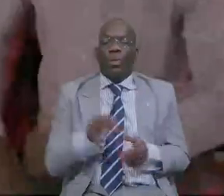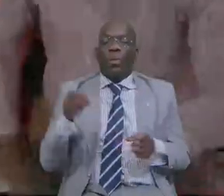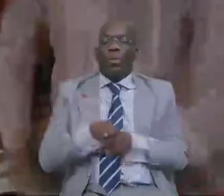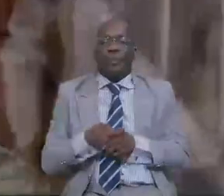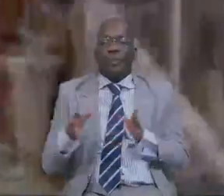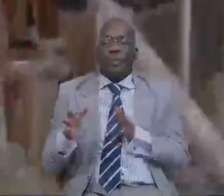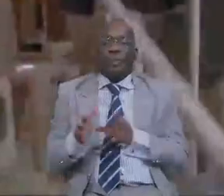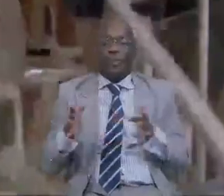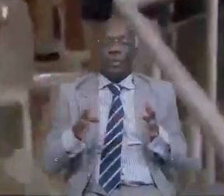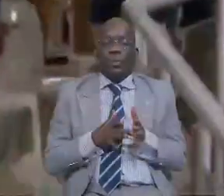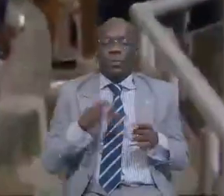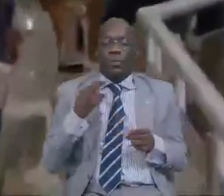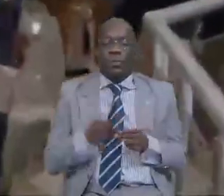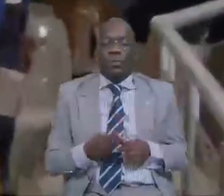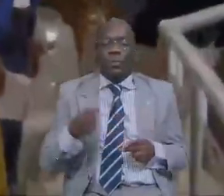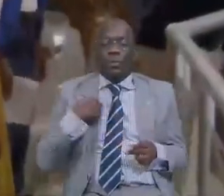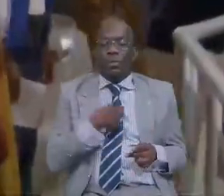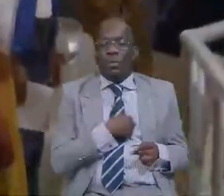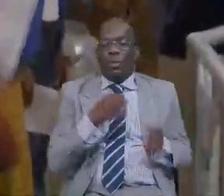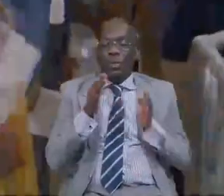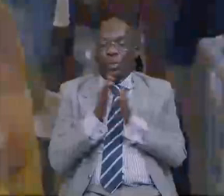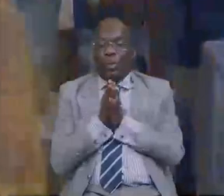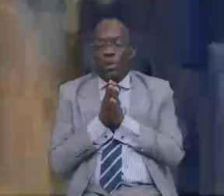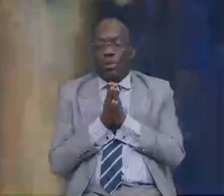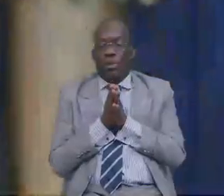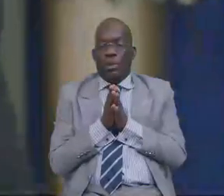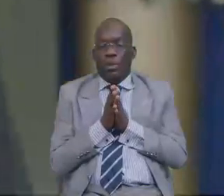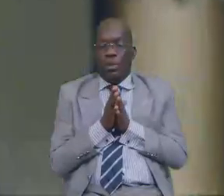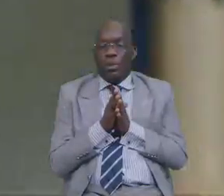Au nom de Jésus, nous prions.